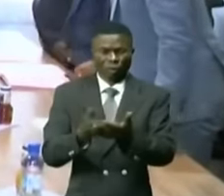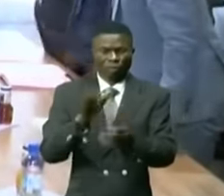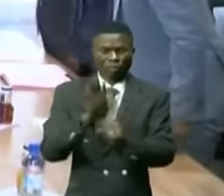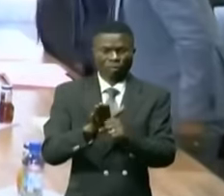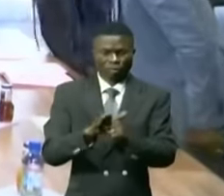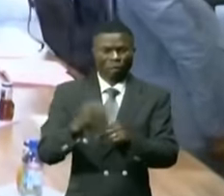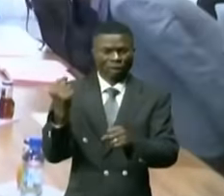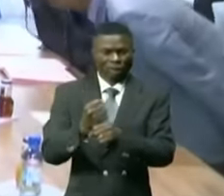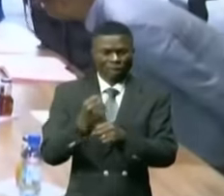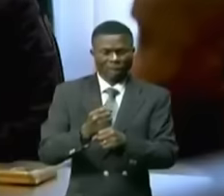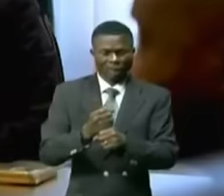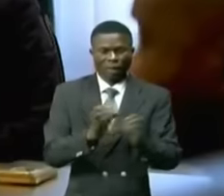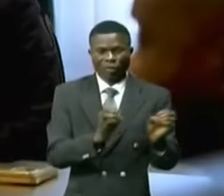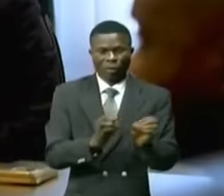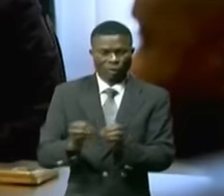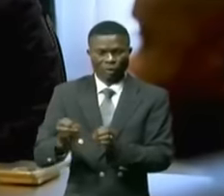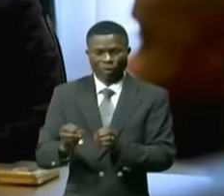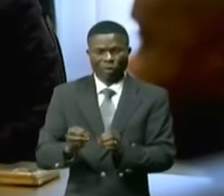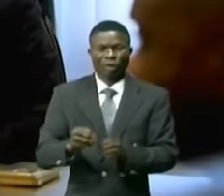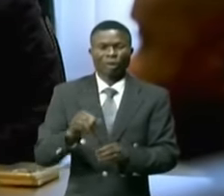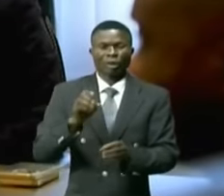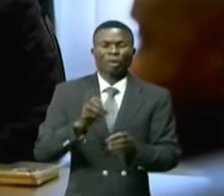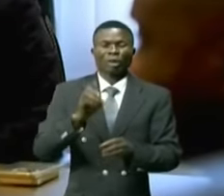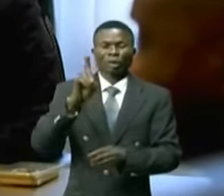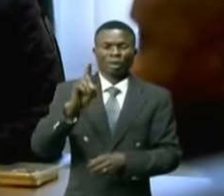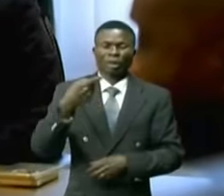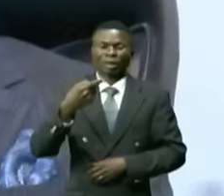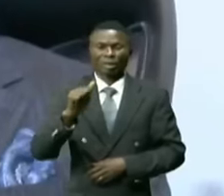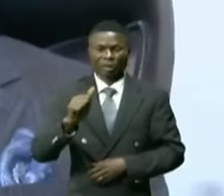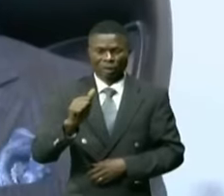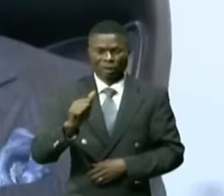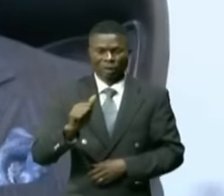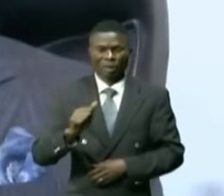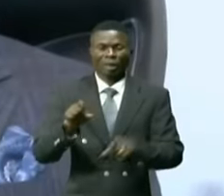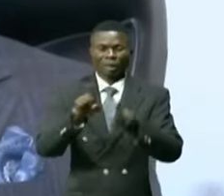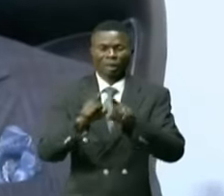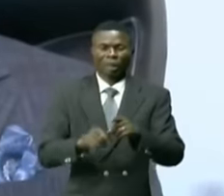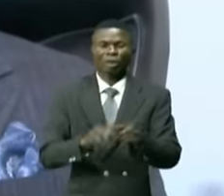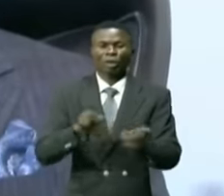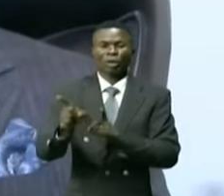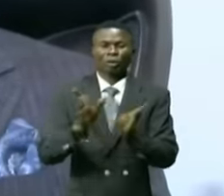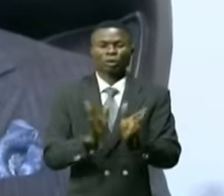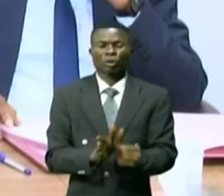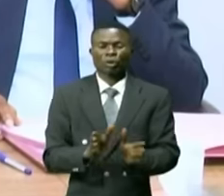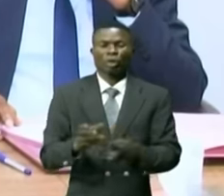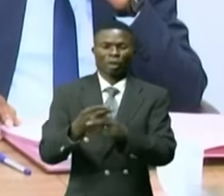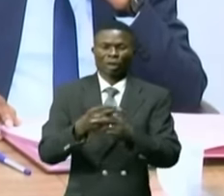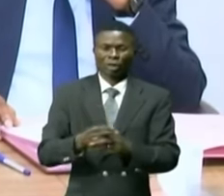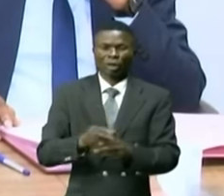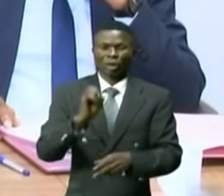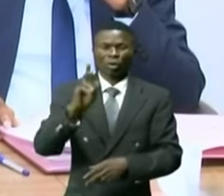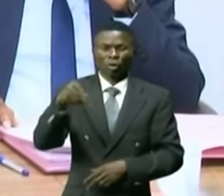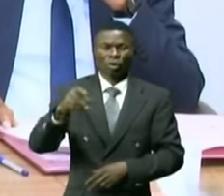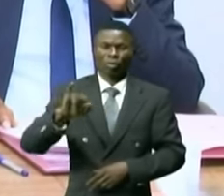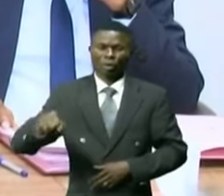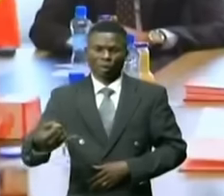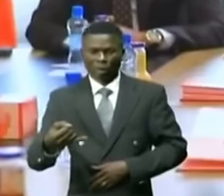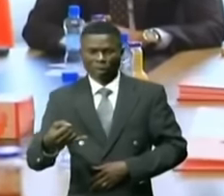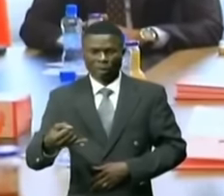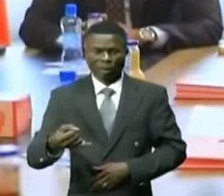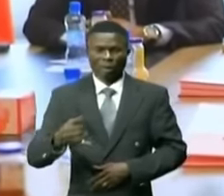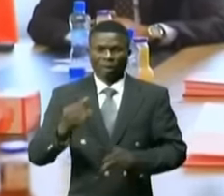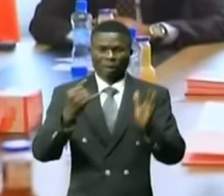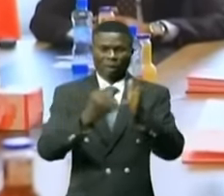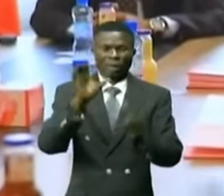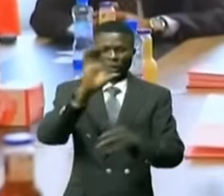séances de travail conduites par le DG Miguel Cachal, suivies de son directeur de contrôle et les OPJ de l'ARSP, la SICOMINE, par